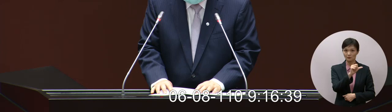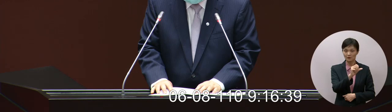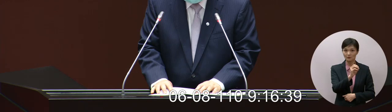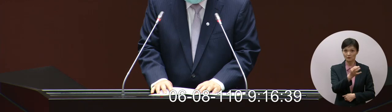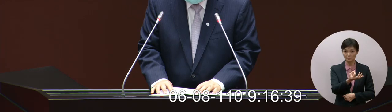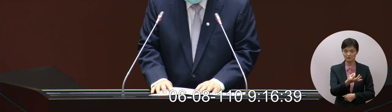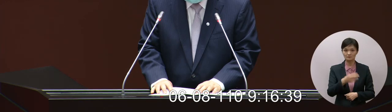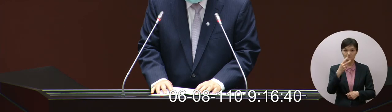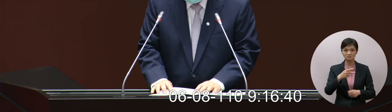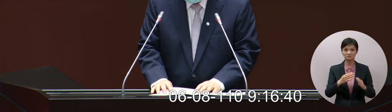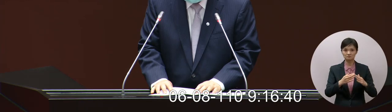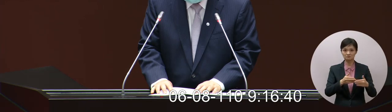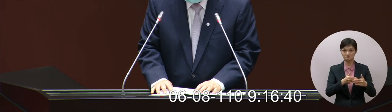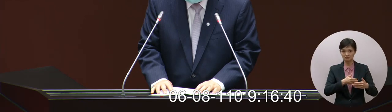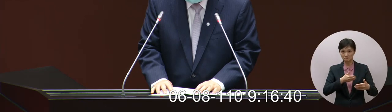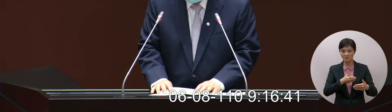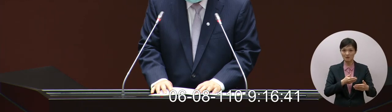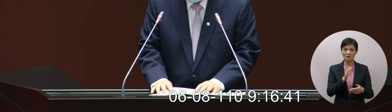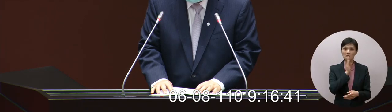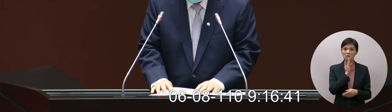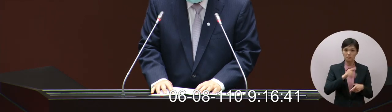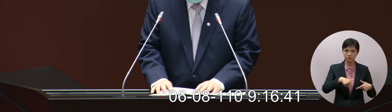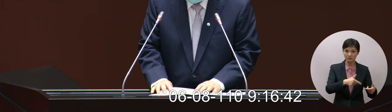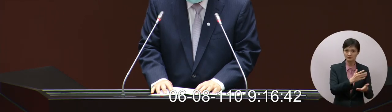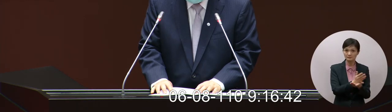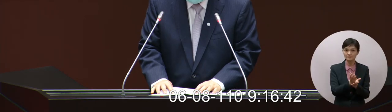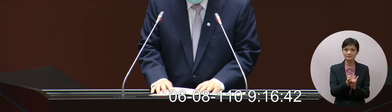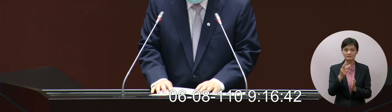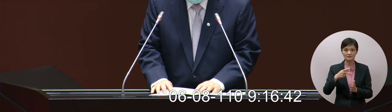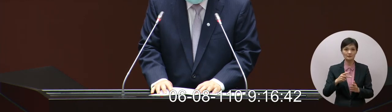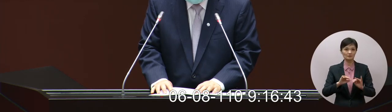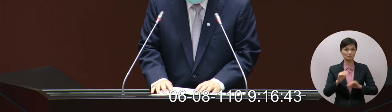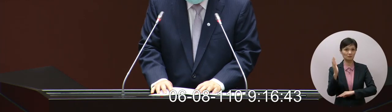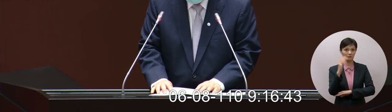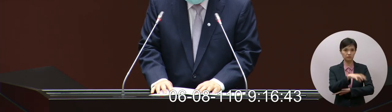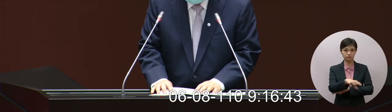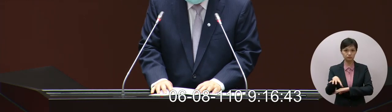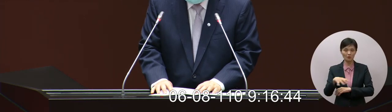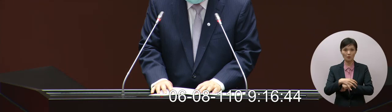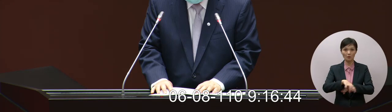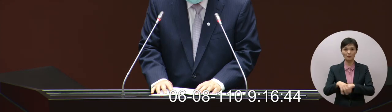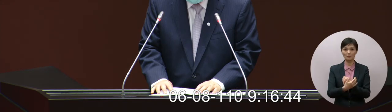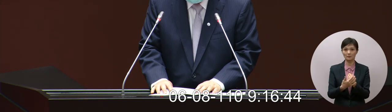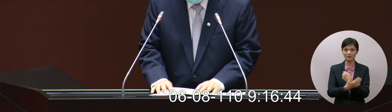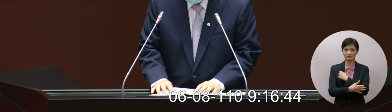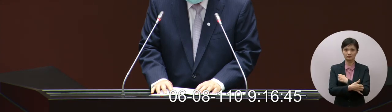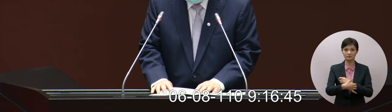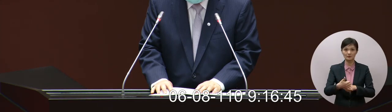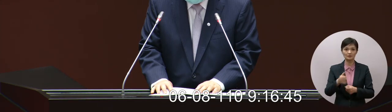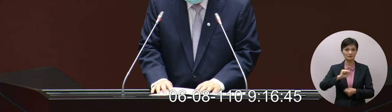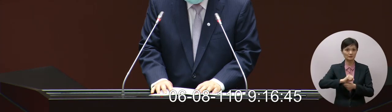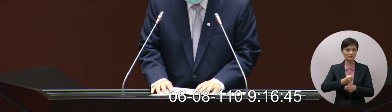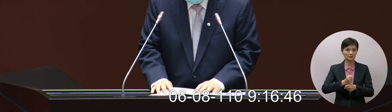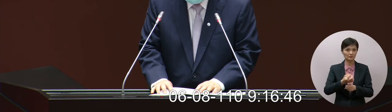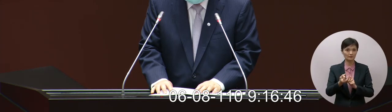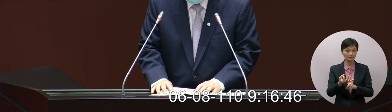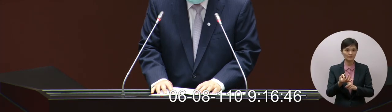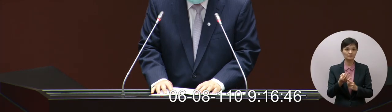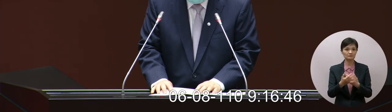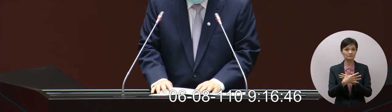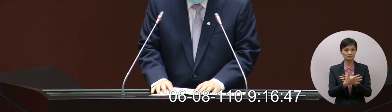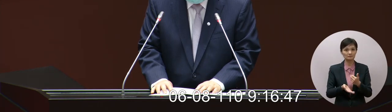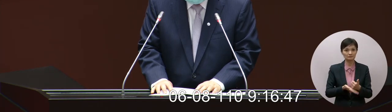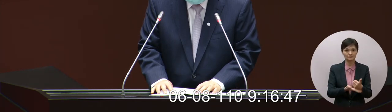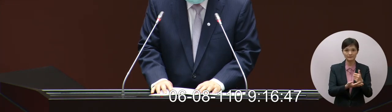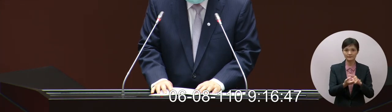离检疫者废弃物清除补助、各县市政府防疫专案与环保清洁人员加班费以及奖励金等手续